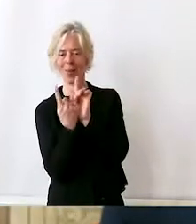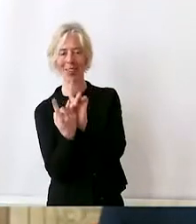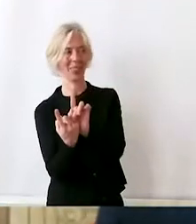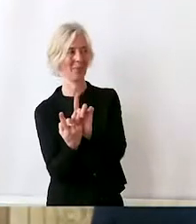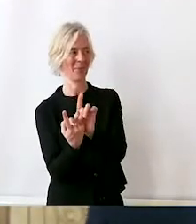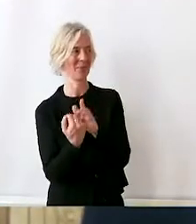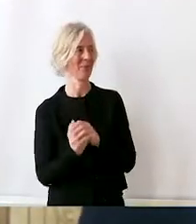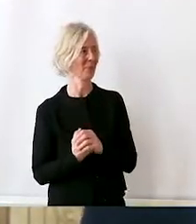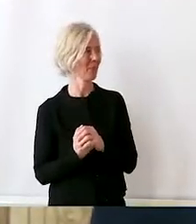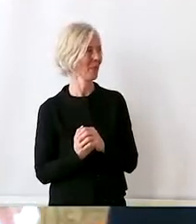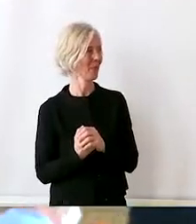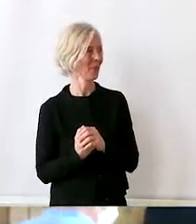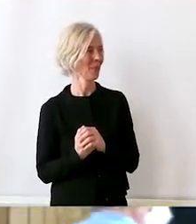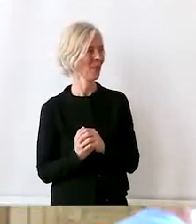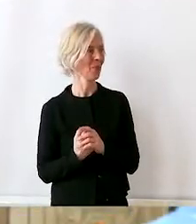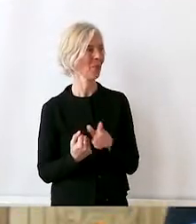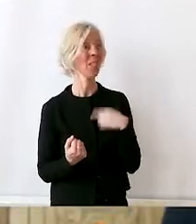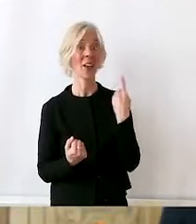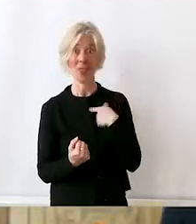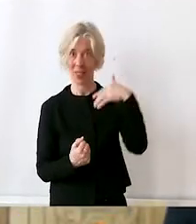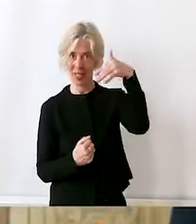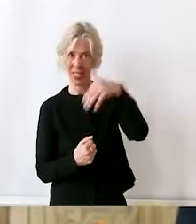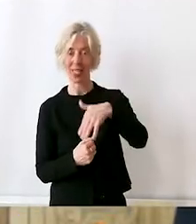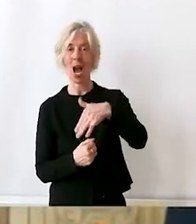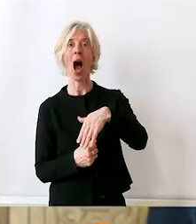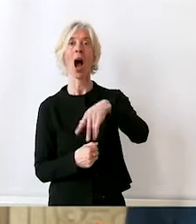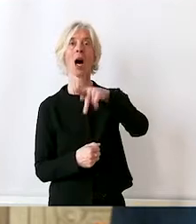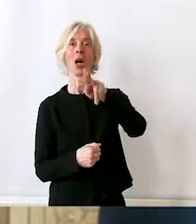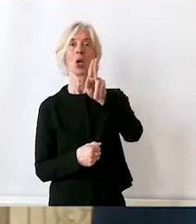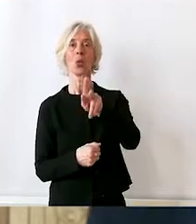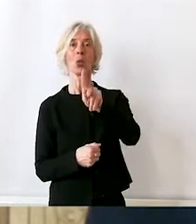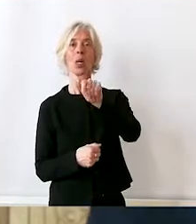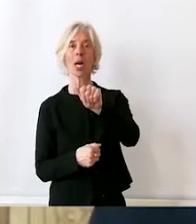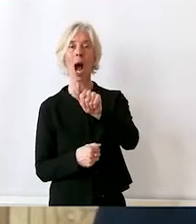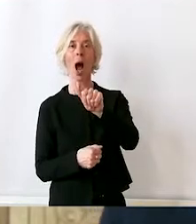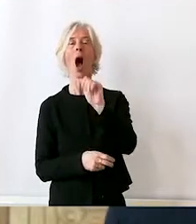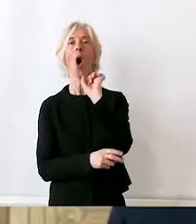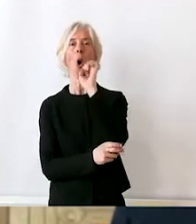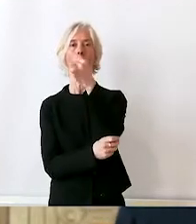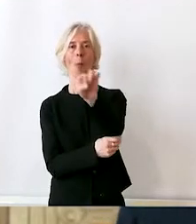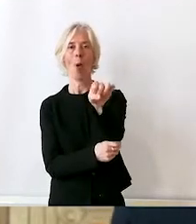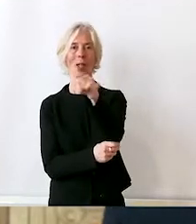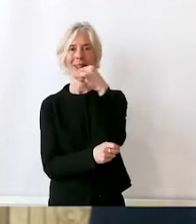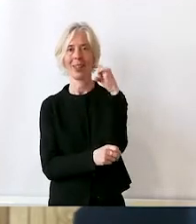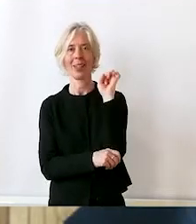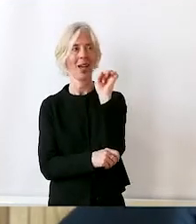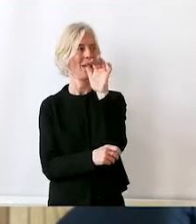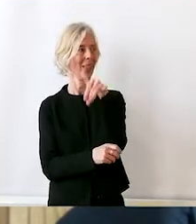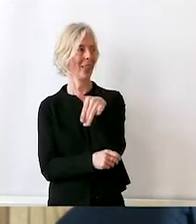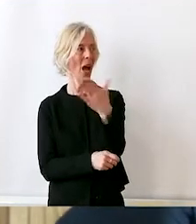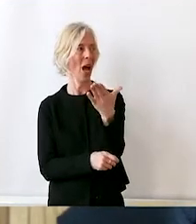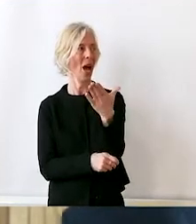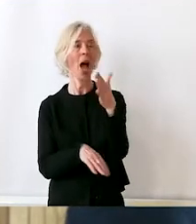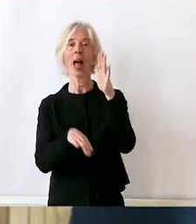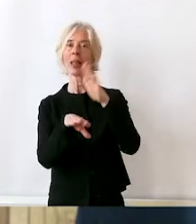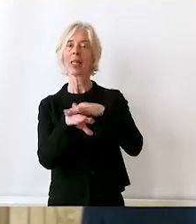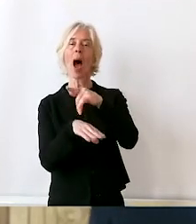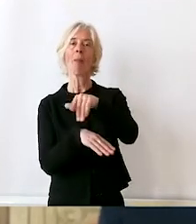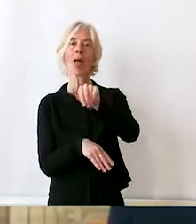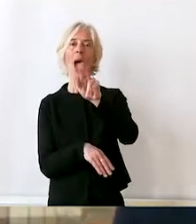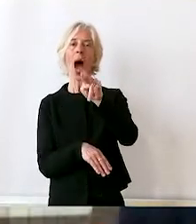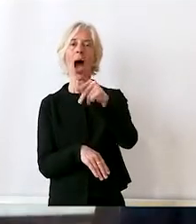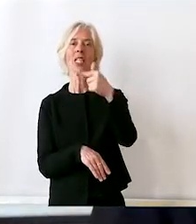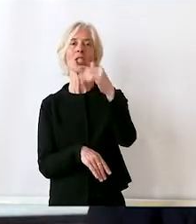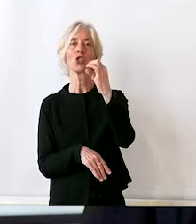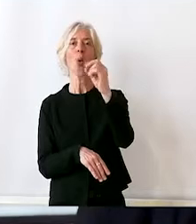Wir haben ja so einen schönen KUKA-Roboter. Ich nenne ihn jetzt mal Antonia. Und Antonia, würden Sie bitte die